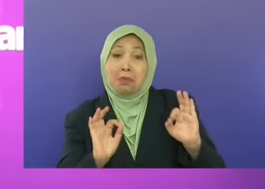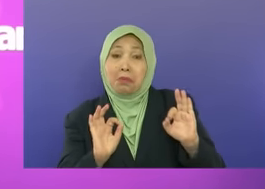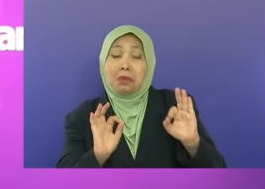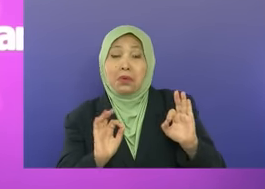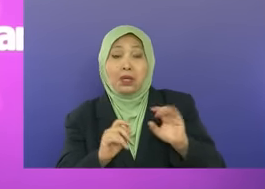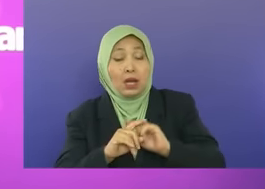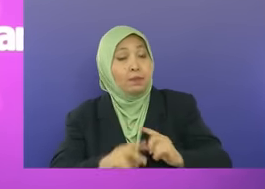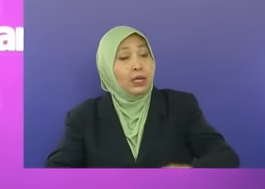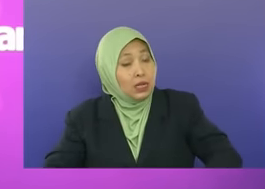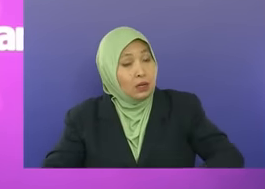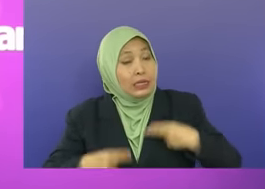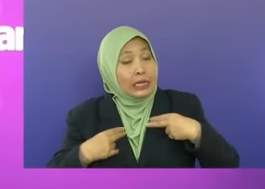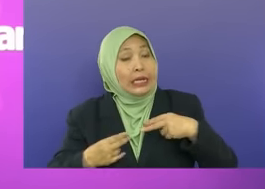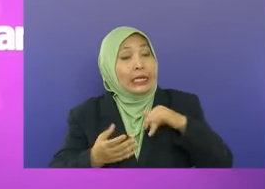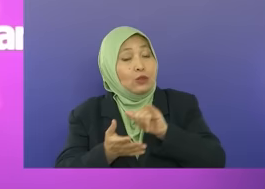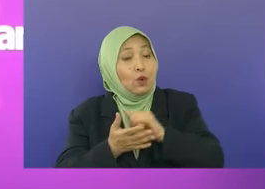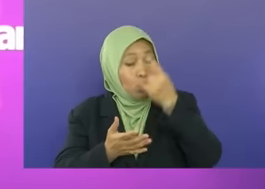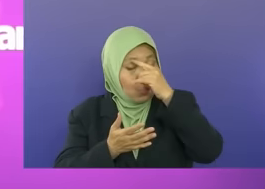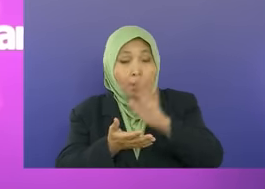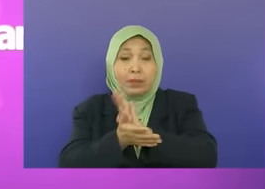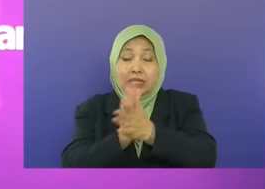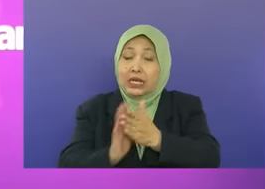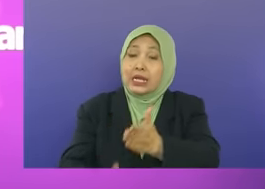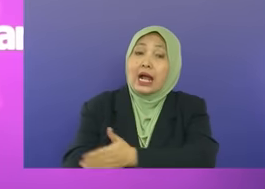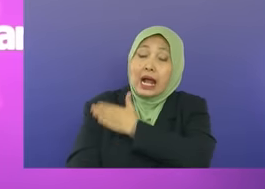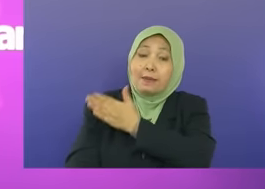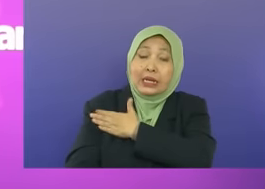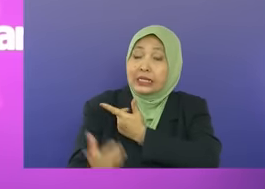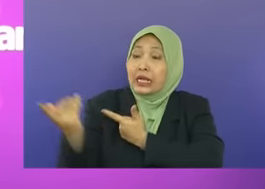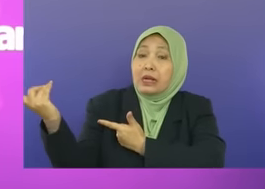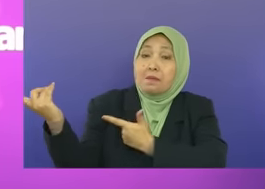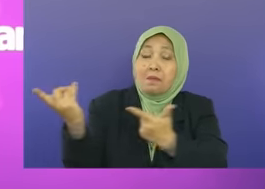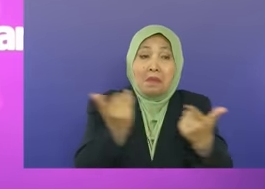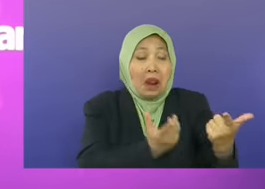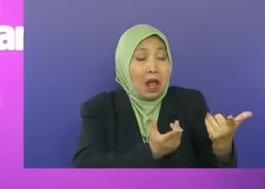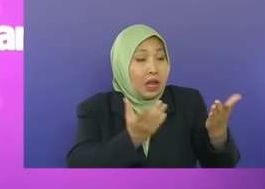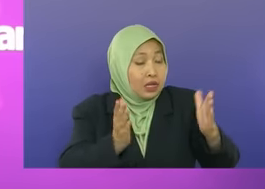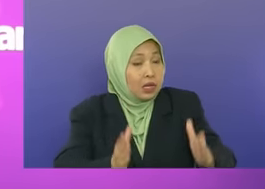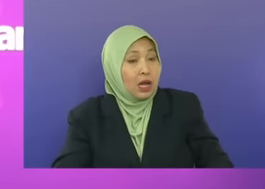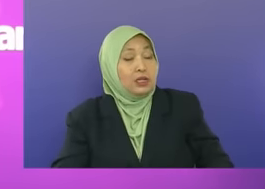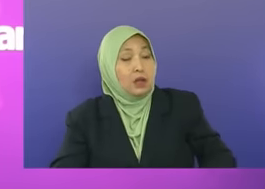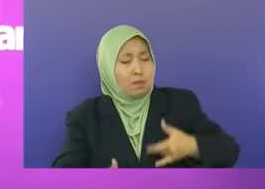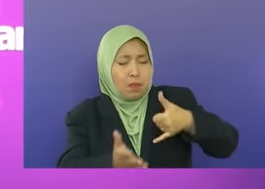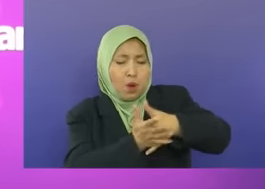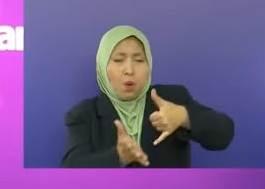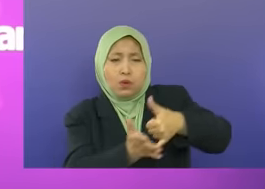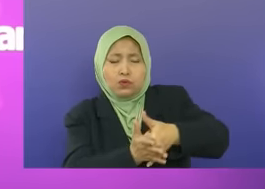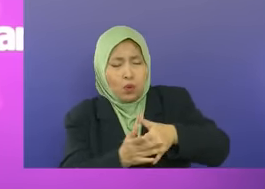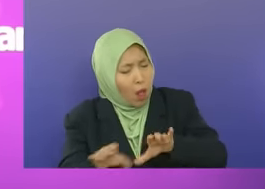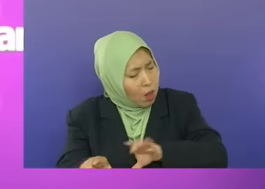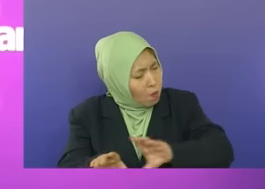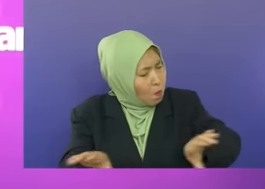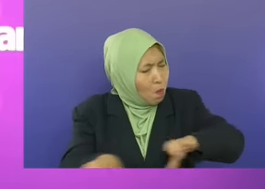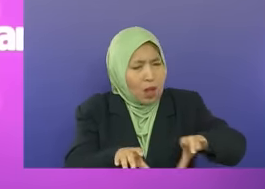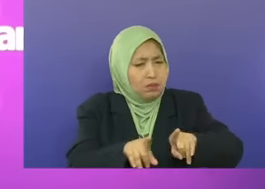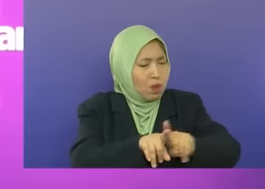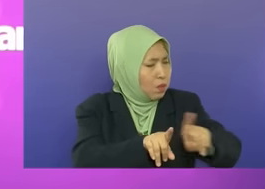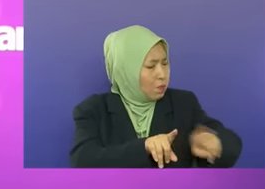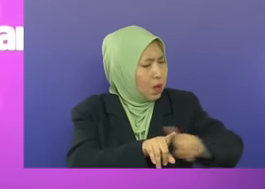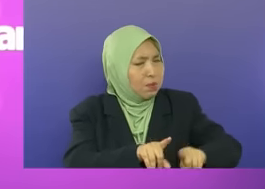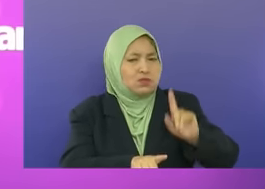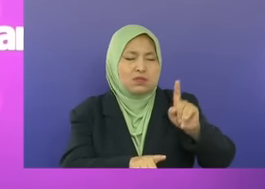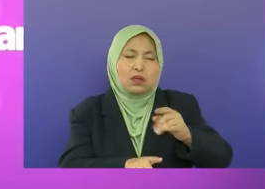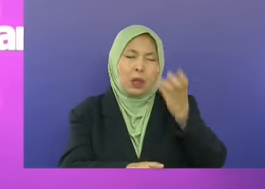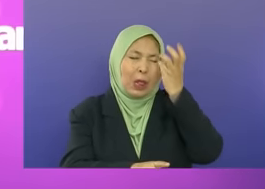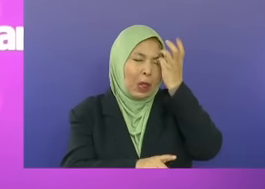dihidupkan itu adalah untuk menjadi humble menjadi pelayan dan mereka ini diperkosa dibuat macam-macam dan itu adalah satu